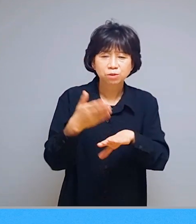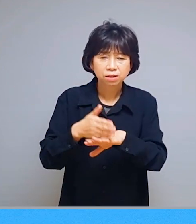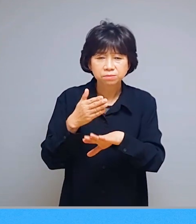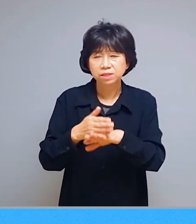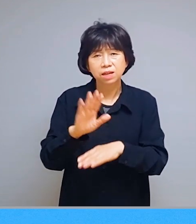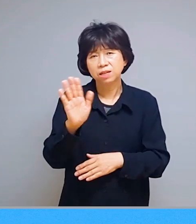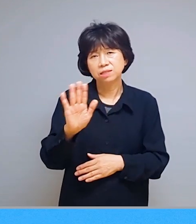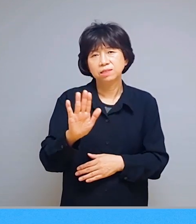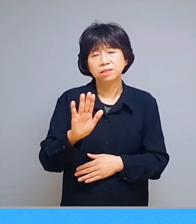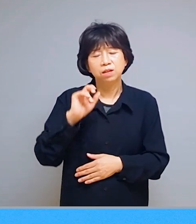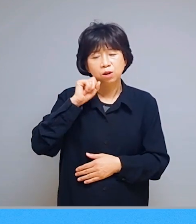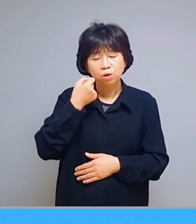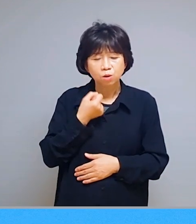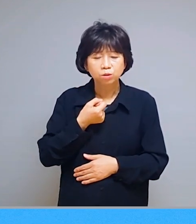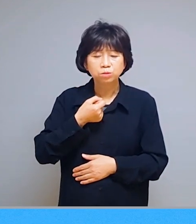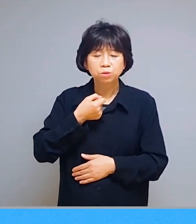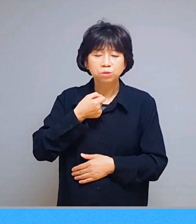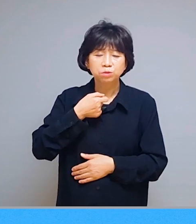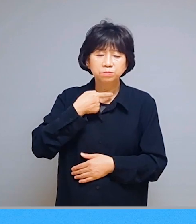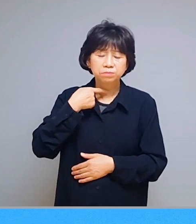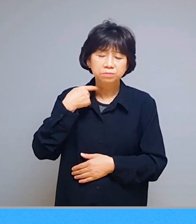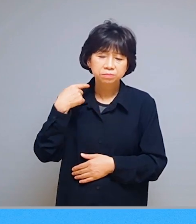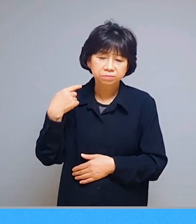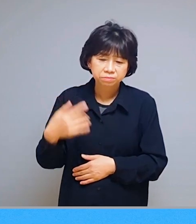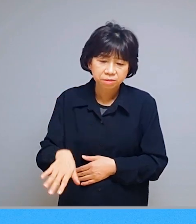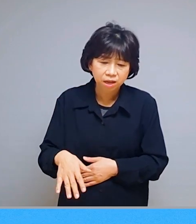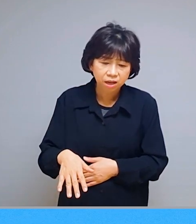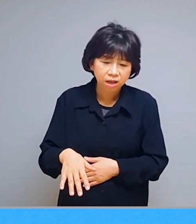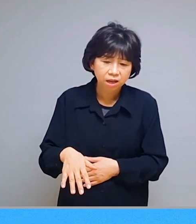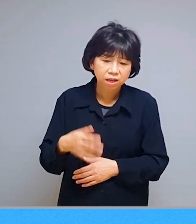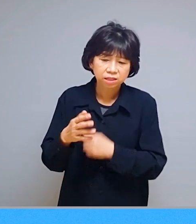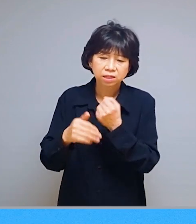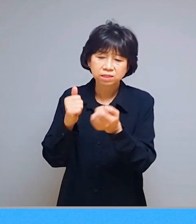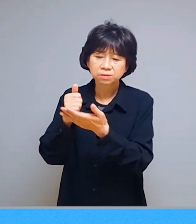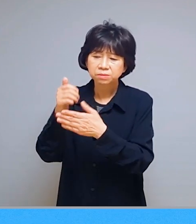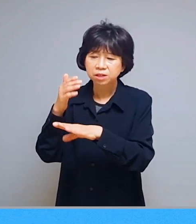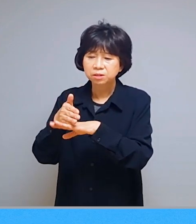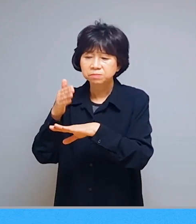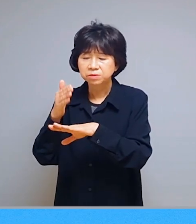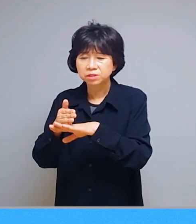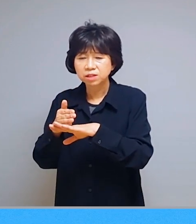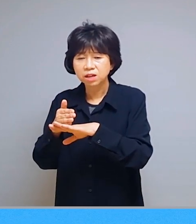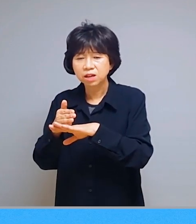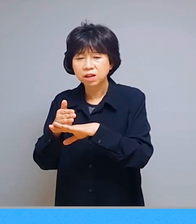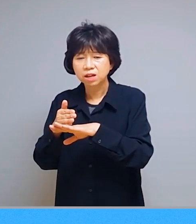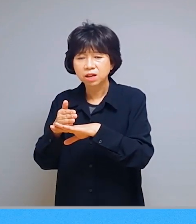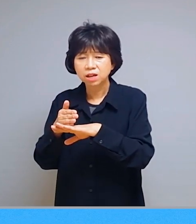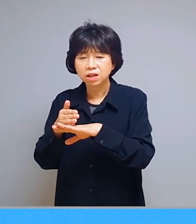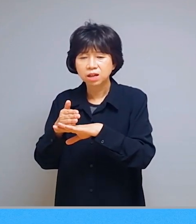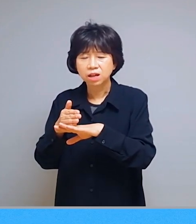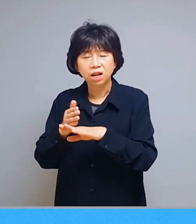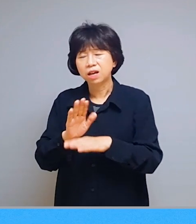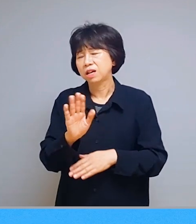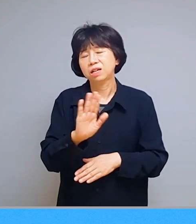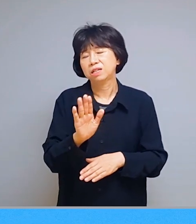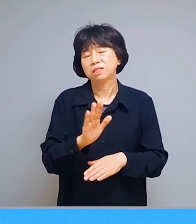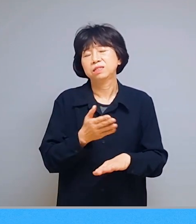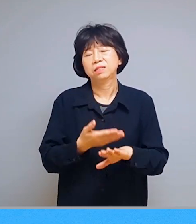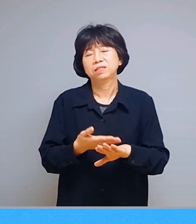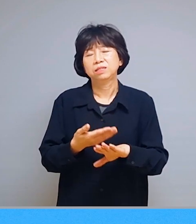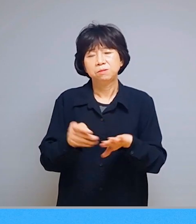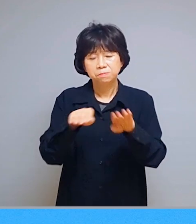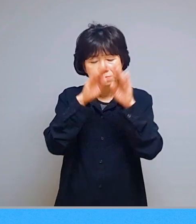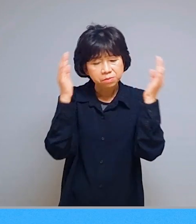단 한 번도 어려운 일을 겪어보지 않았기 때문에 하나님 감사합니다 라고 하는 말이 아닙니다. 여기서 말하는